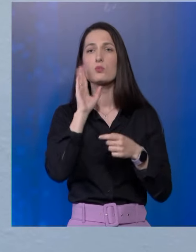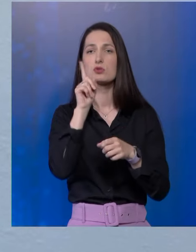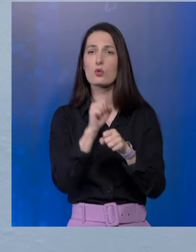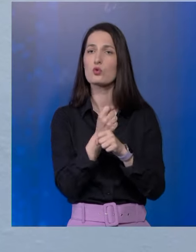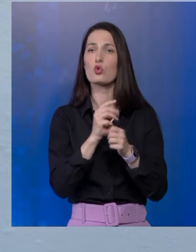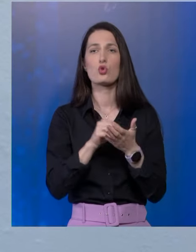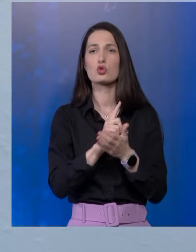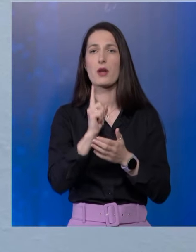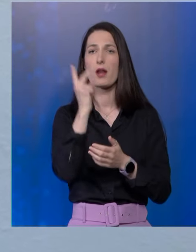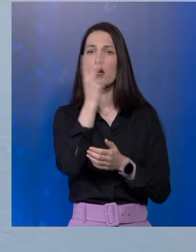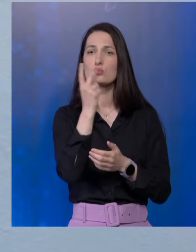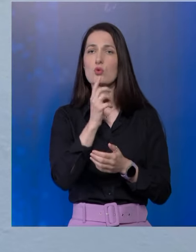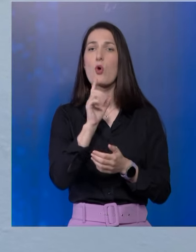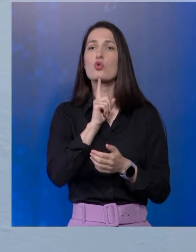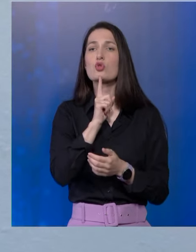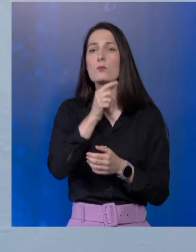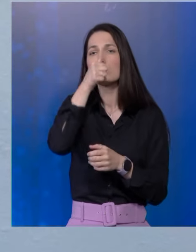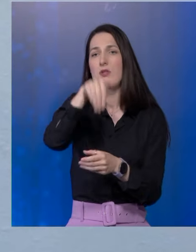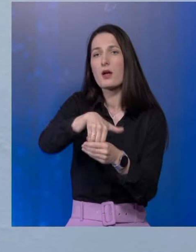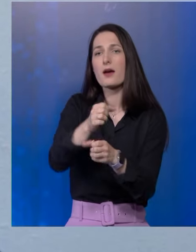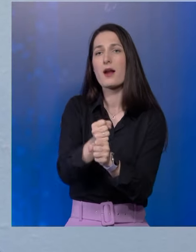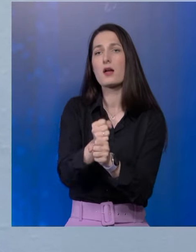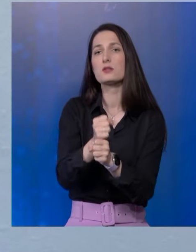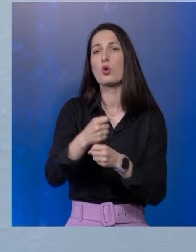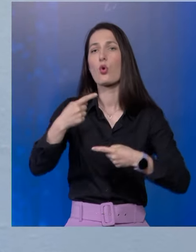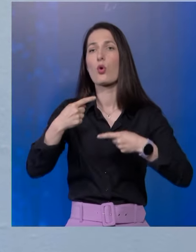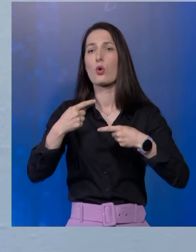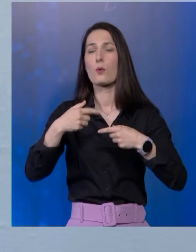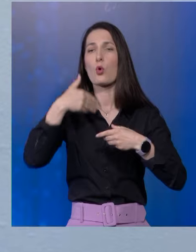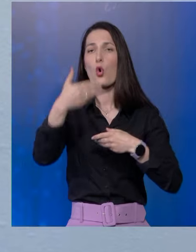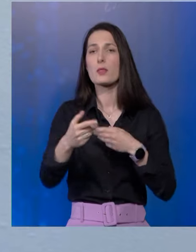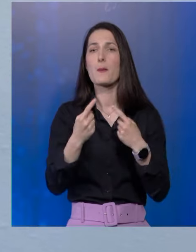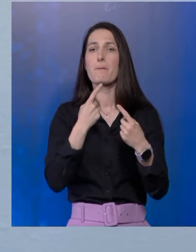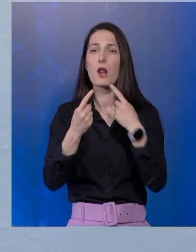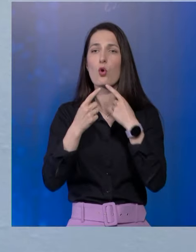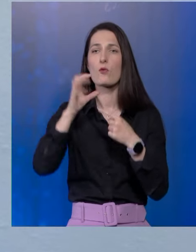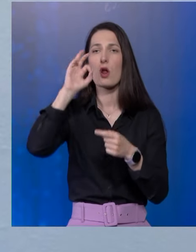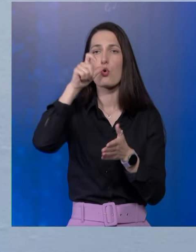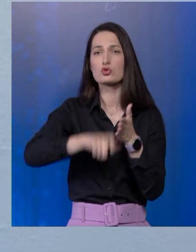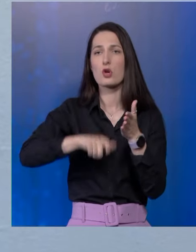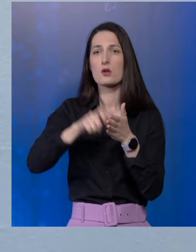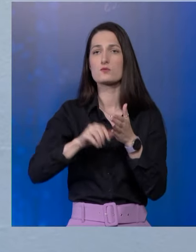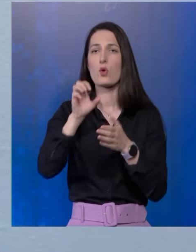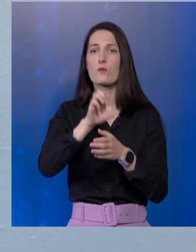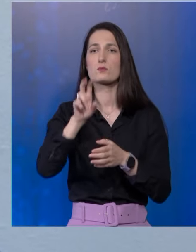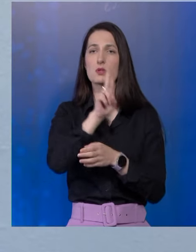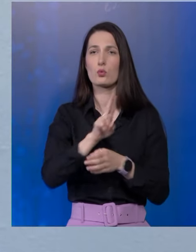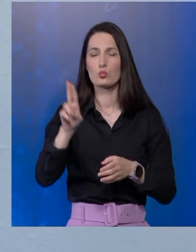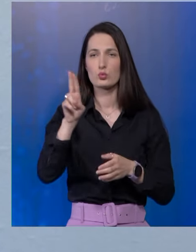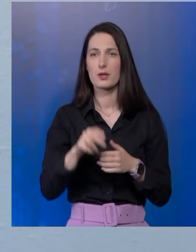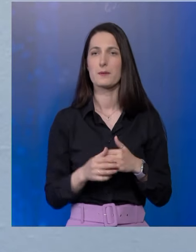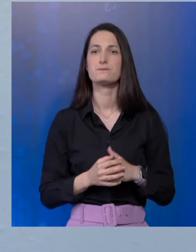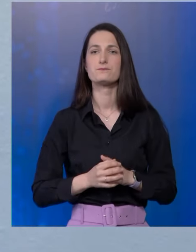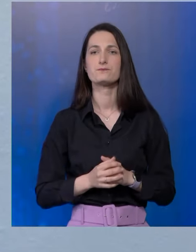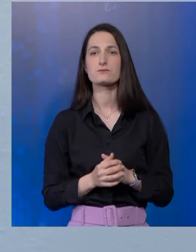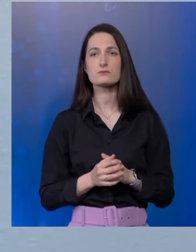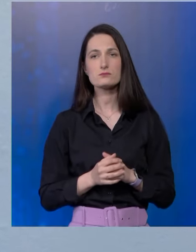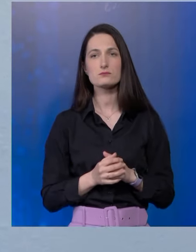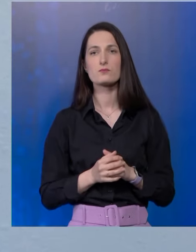glavnog pregovarača, čime se u stvari pokazuje da politika u Bosni i Hercegovini još uvijek tačno baš i ne razumije o čemu se radi